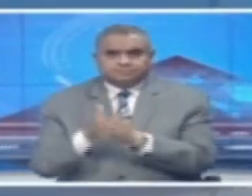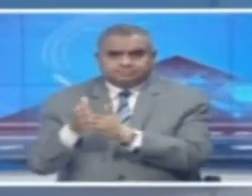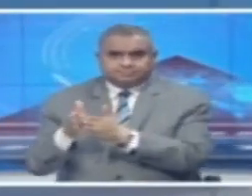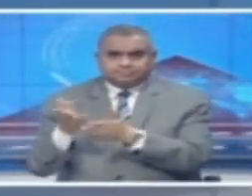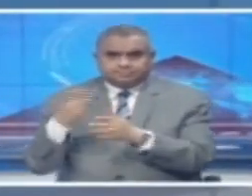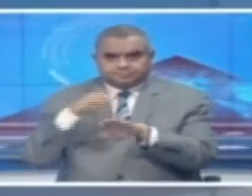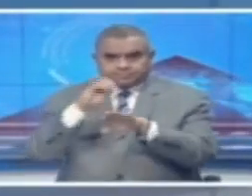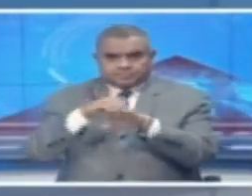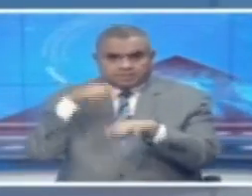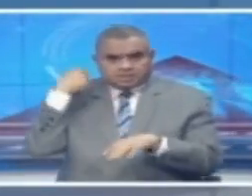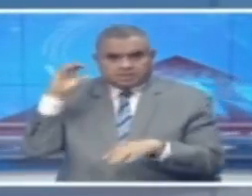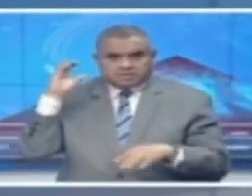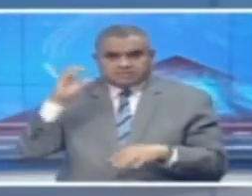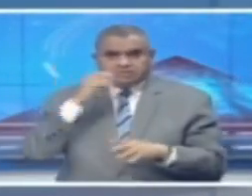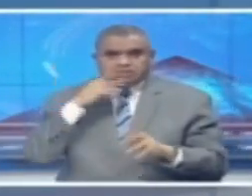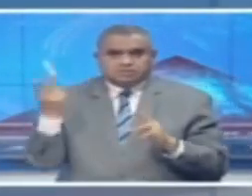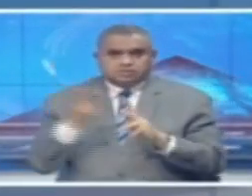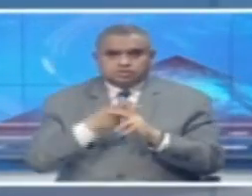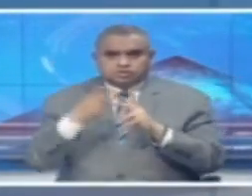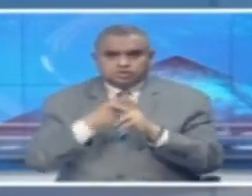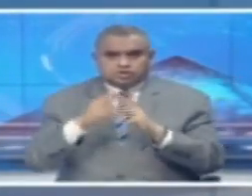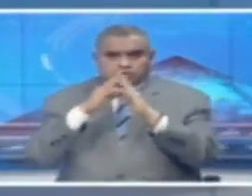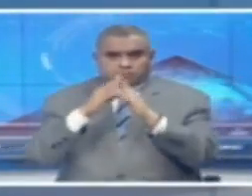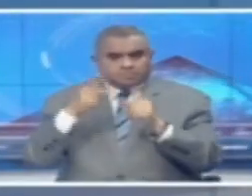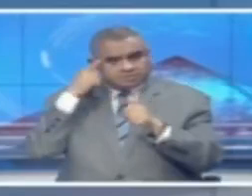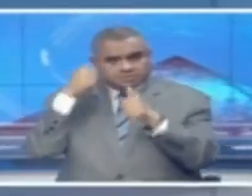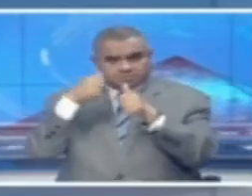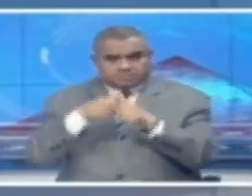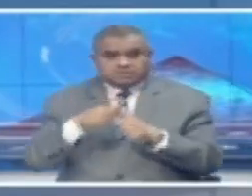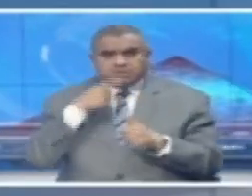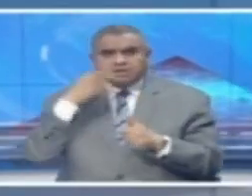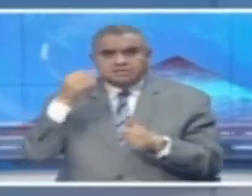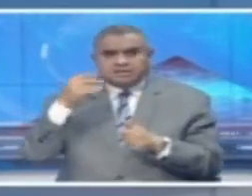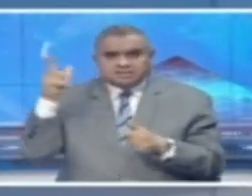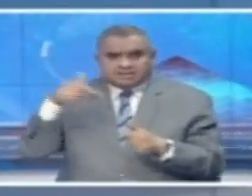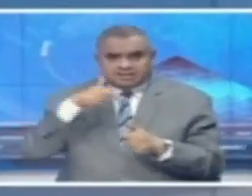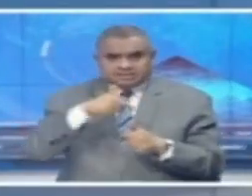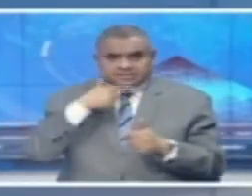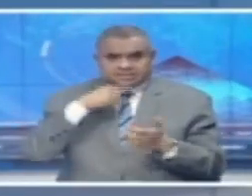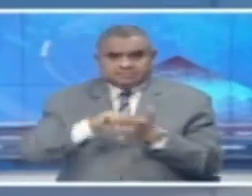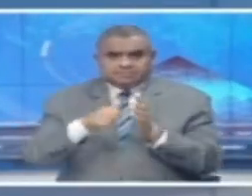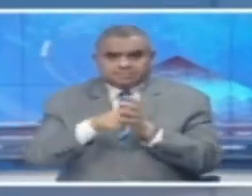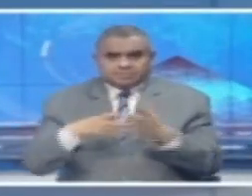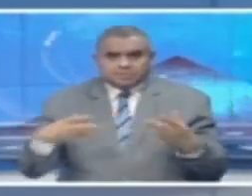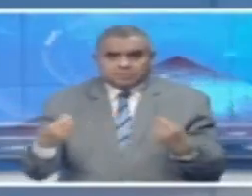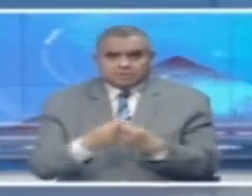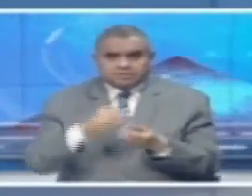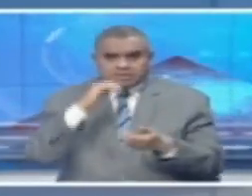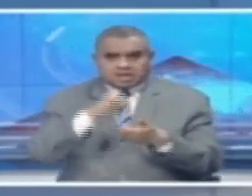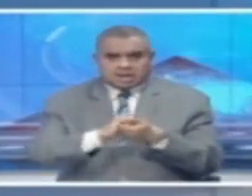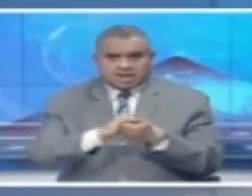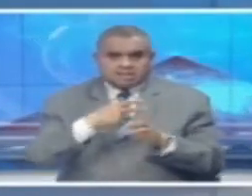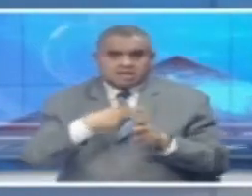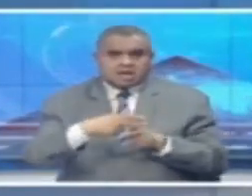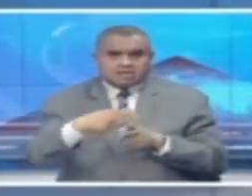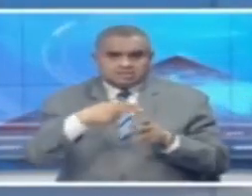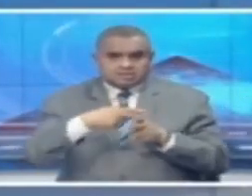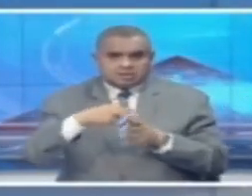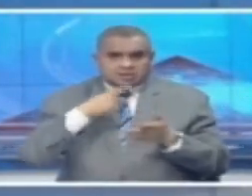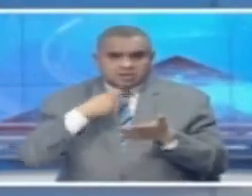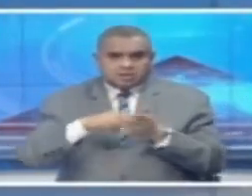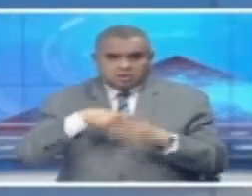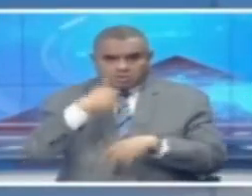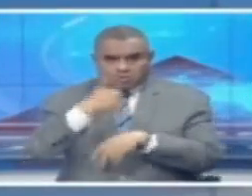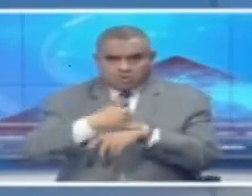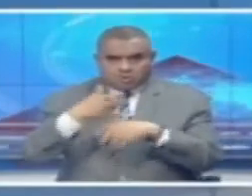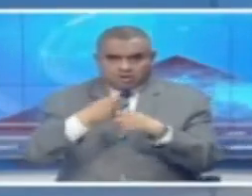هذا وقد هنأ الرئيس عبد الفتاح السيسي الشعب المصري بذكرى ثورة 30 من يونيو، مجددا العهد على الاستمرار في